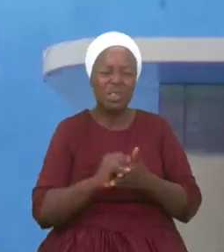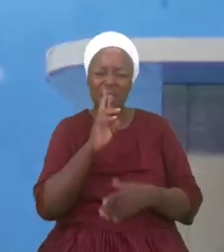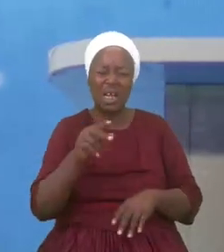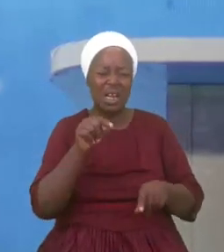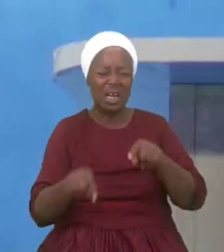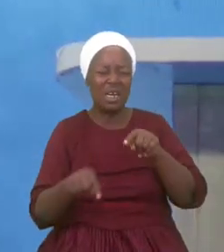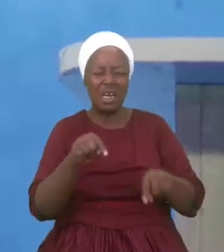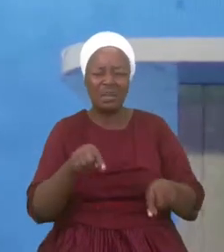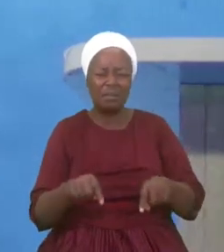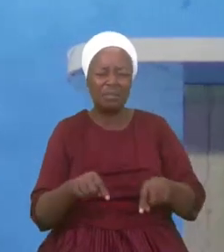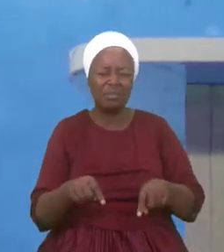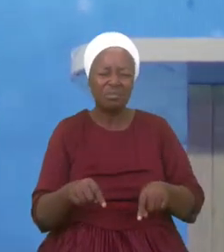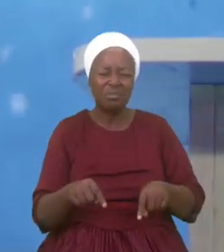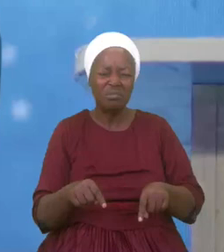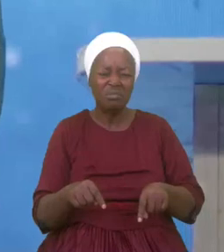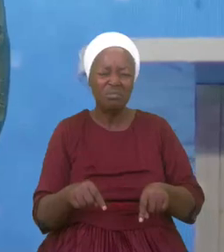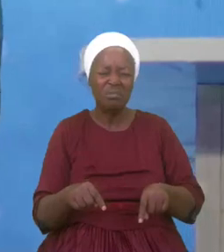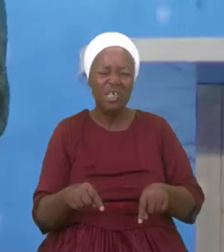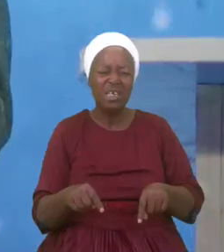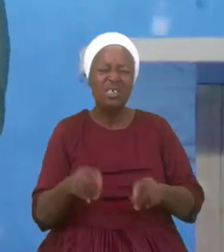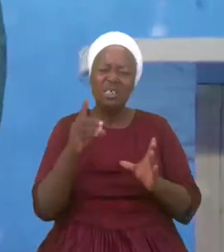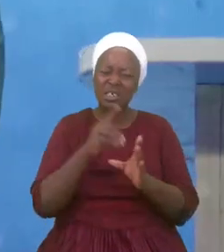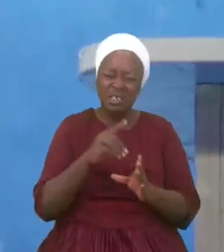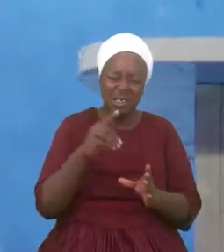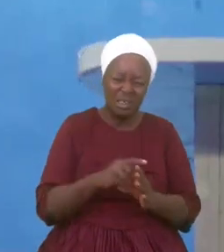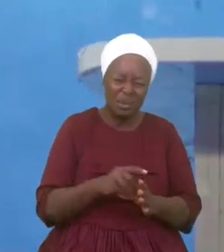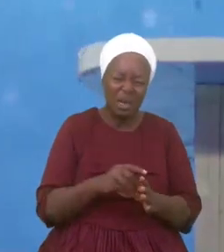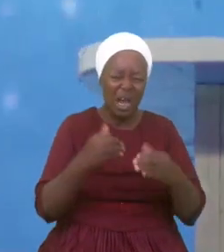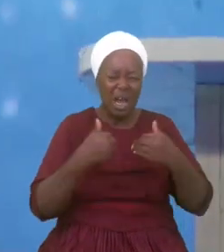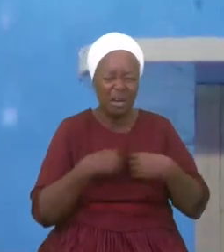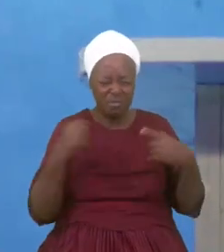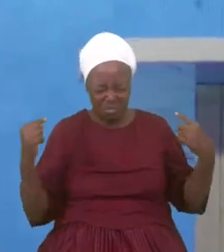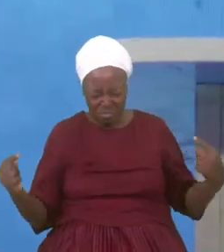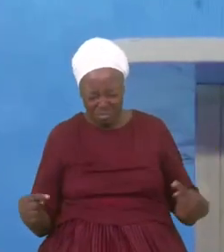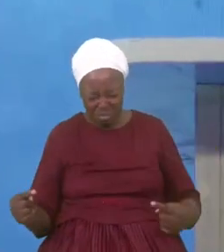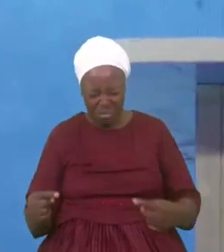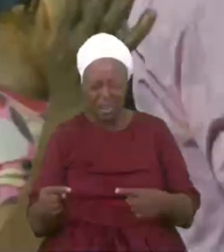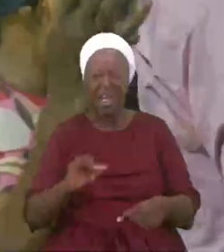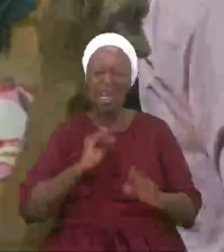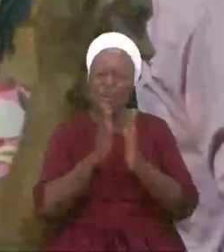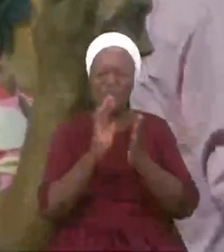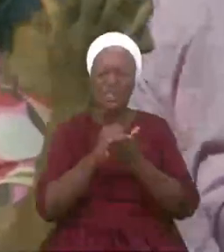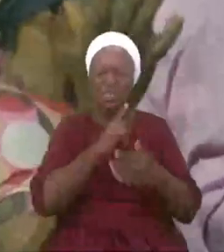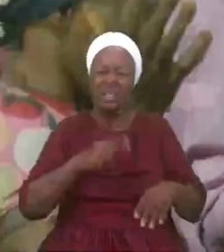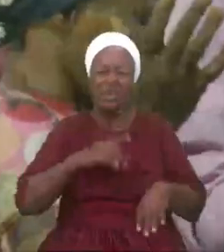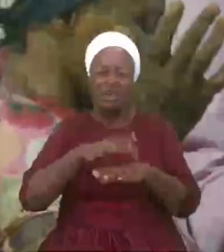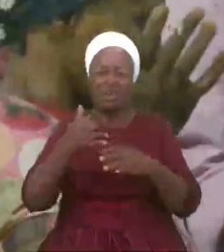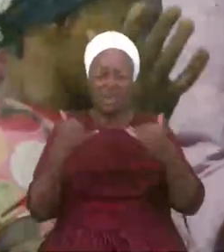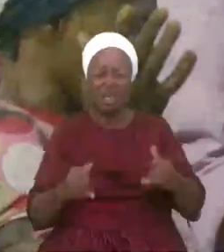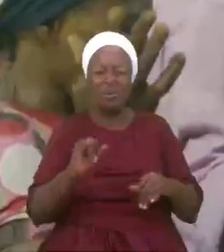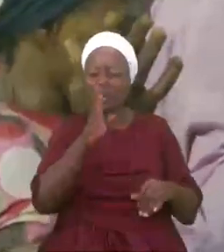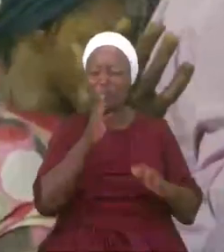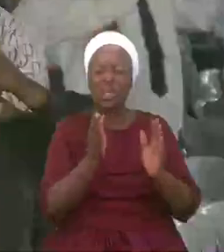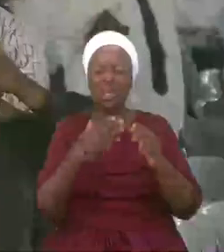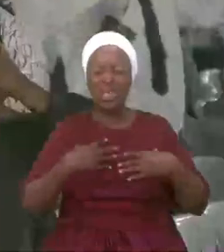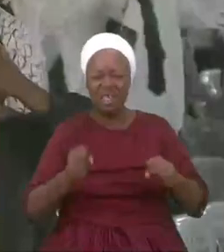toi-même reçoit ta guérison au nom de Jésus-Christ ceux qui sont boiteux paralysé qui ont l'arthrite je